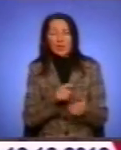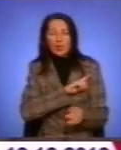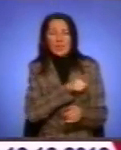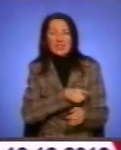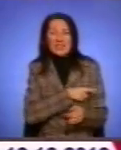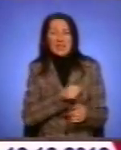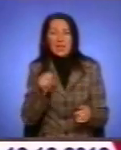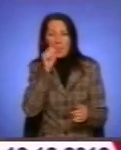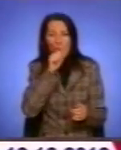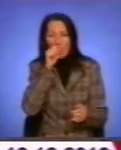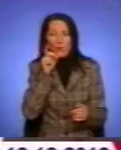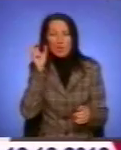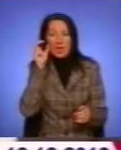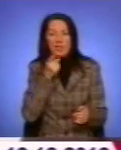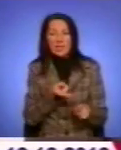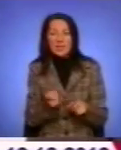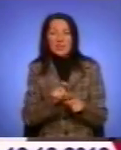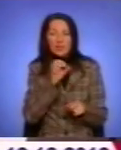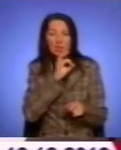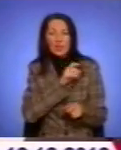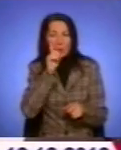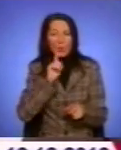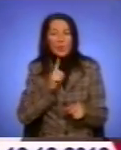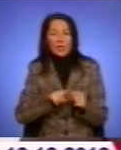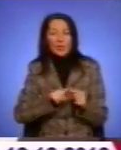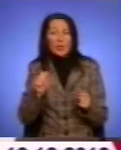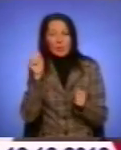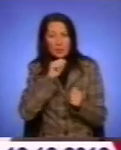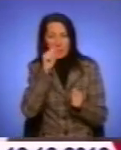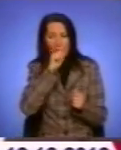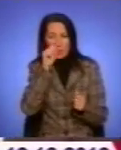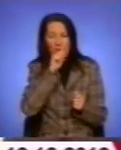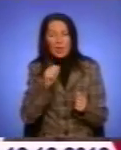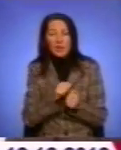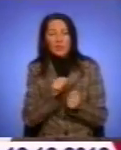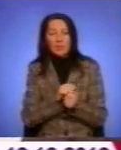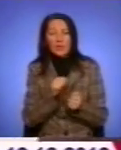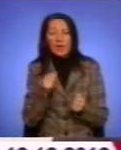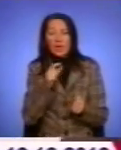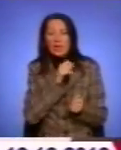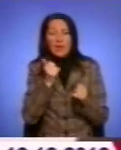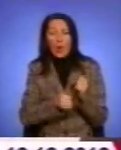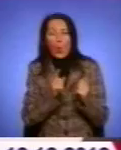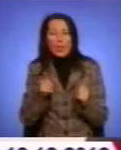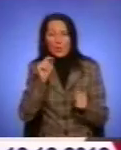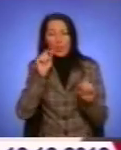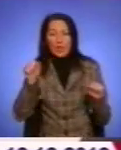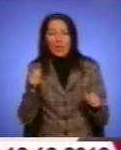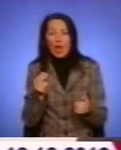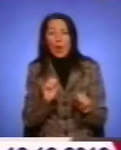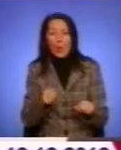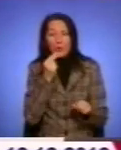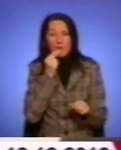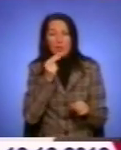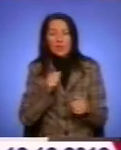то каша не зовсім зручна тим, що вона швидко замерзає. І не кожна пташка може роздовбати той замерзший